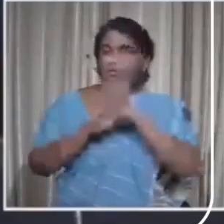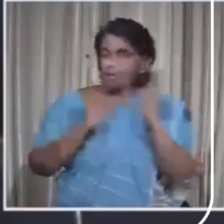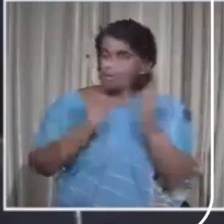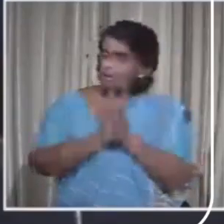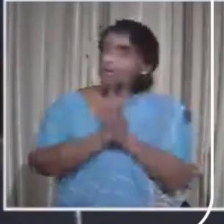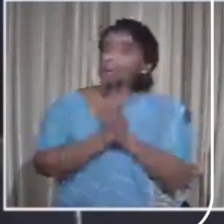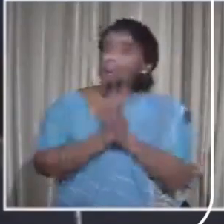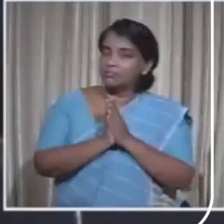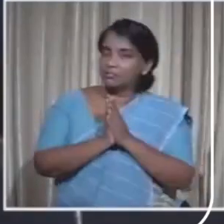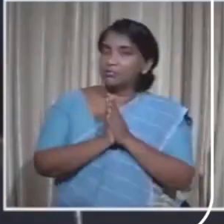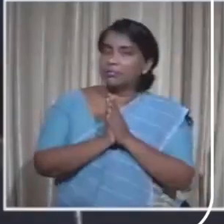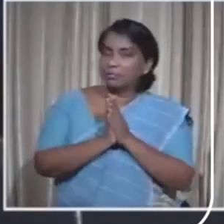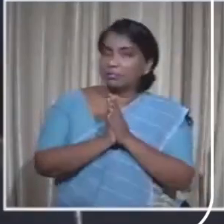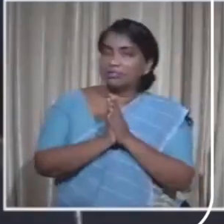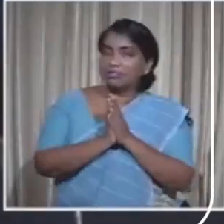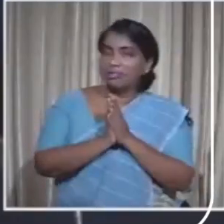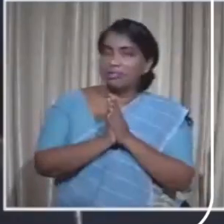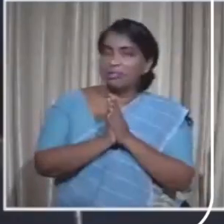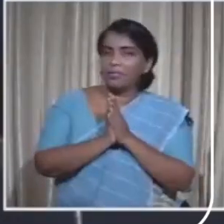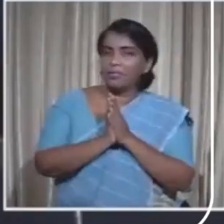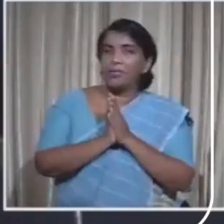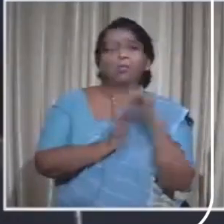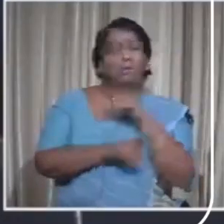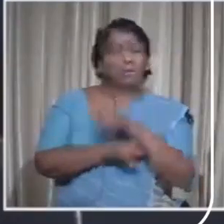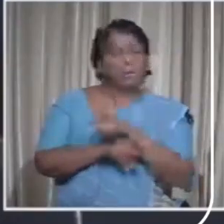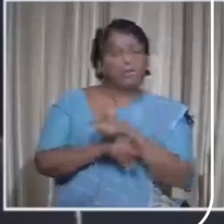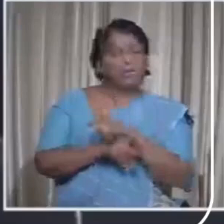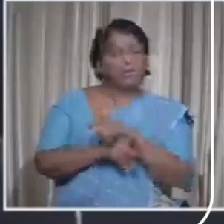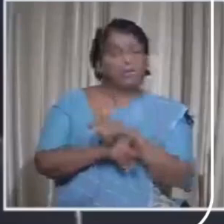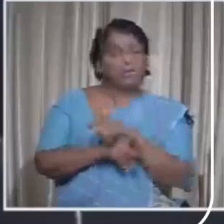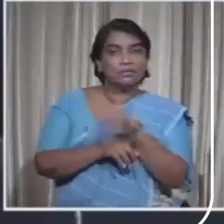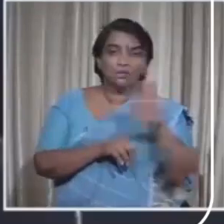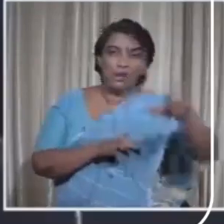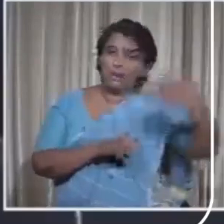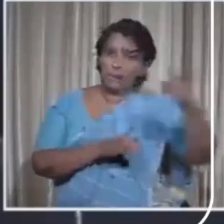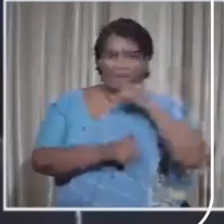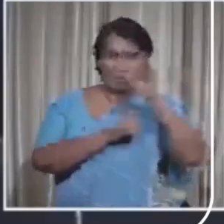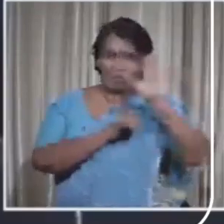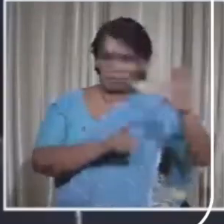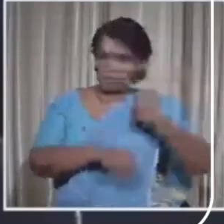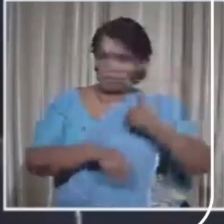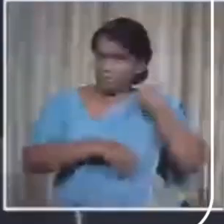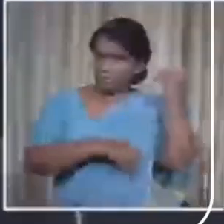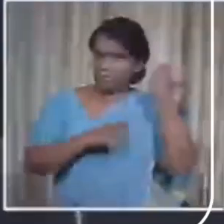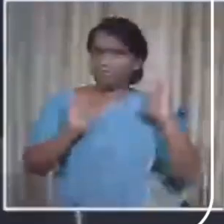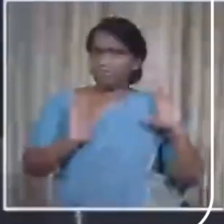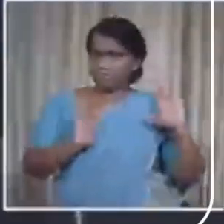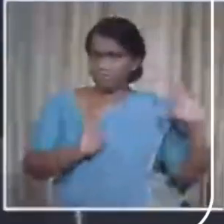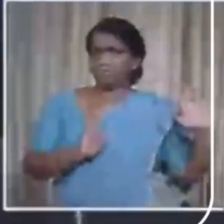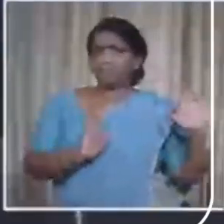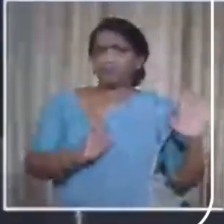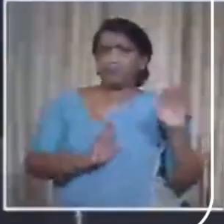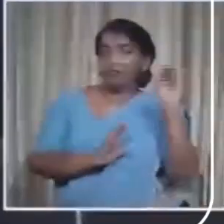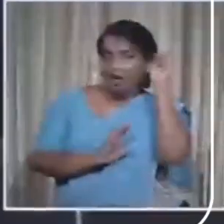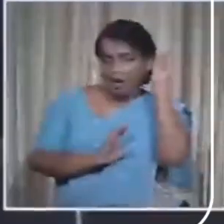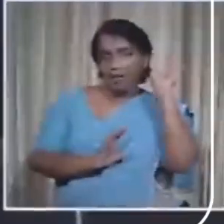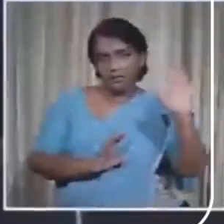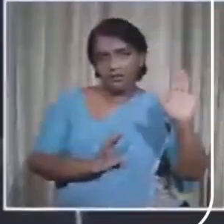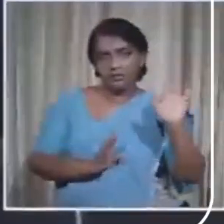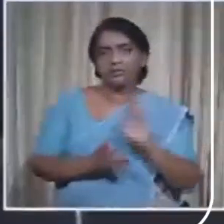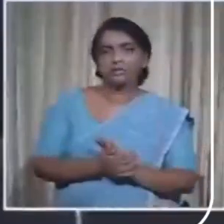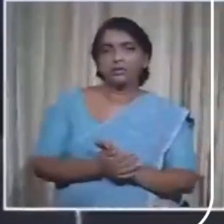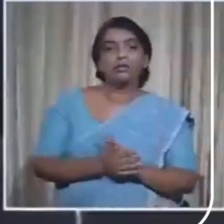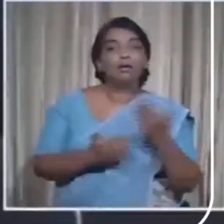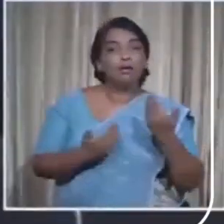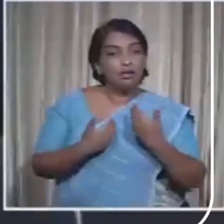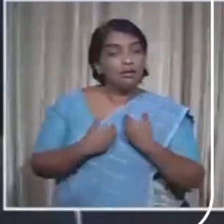ඒකට ඒ හරි ඒකට ඔබතුමා පස්සේ කතා කරන්න, මම මගේ කතා කරන්න. ඔව් අහගෙන ඉන්න.